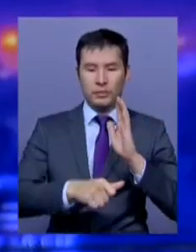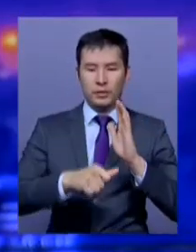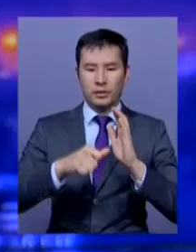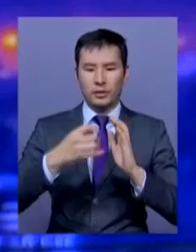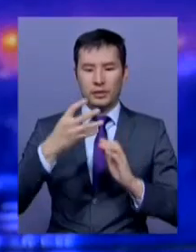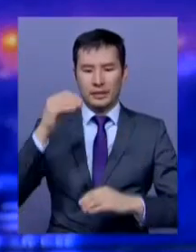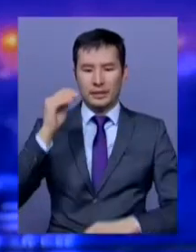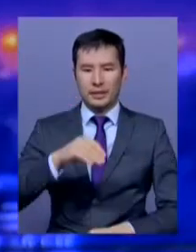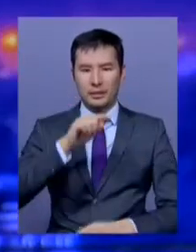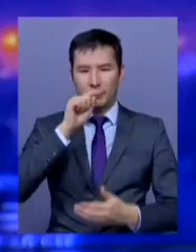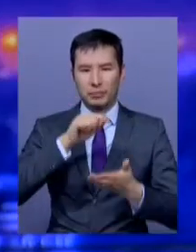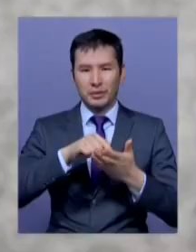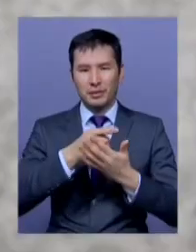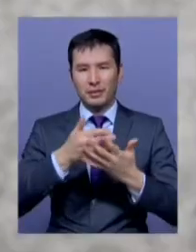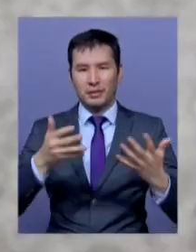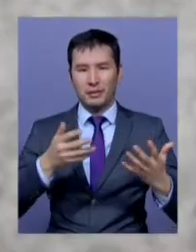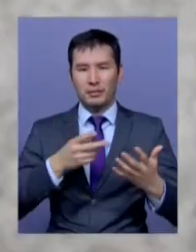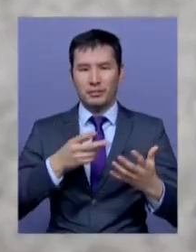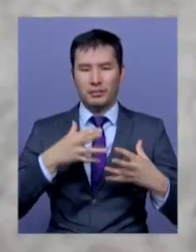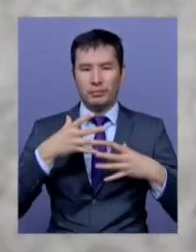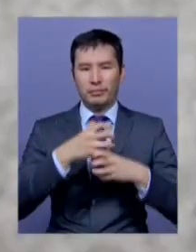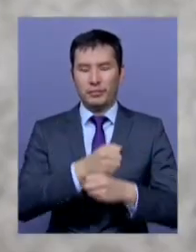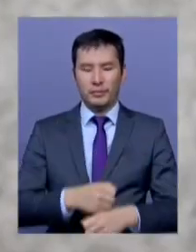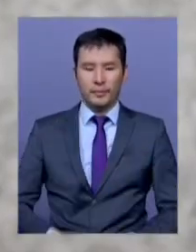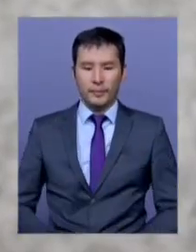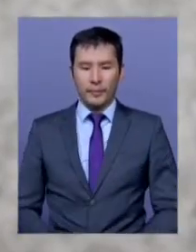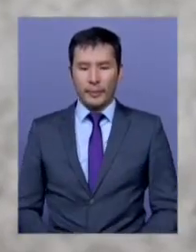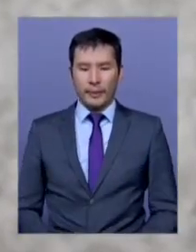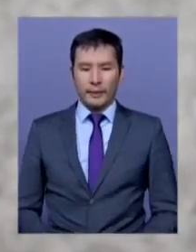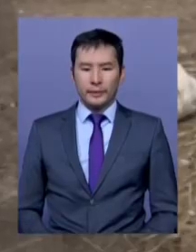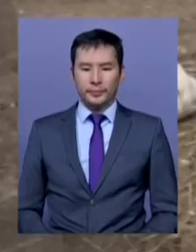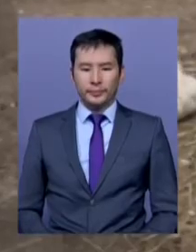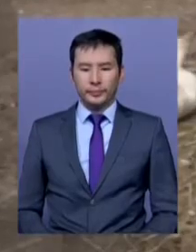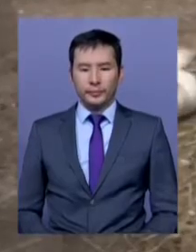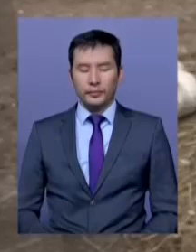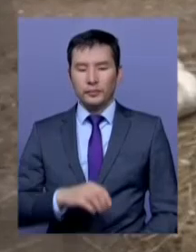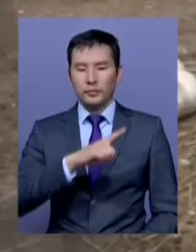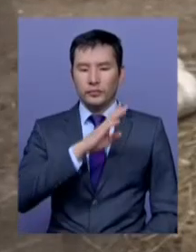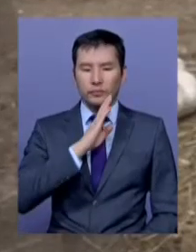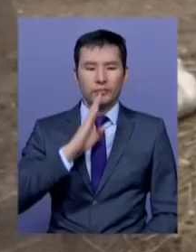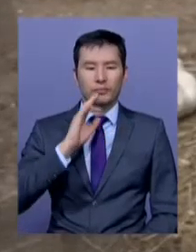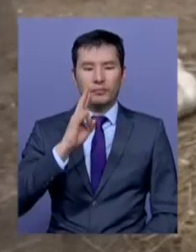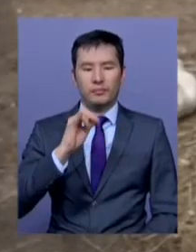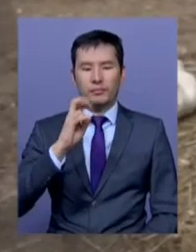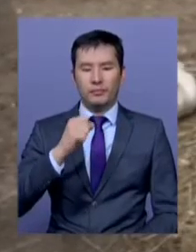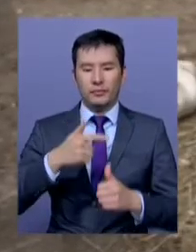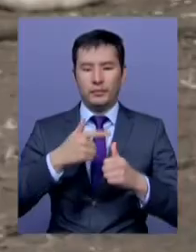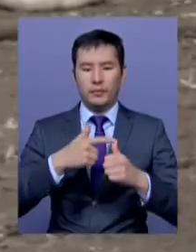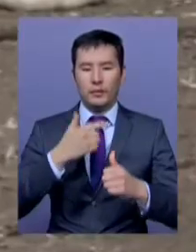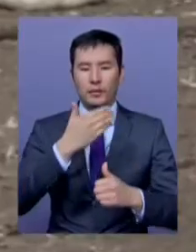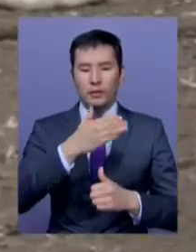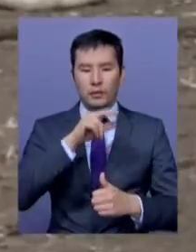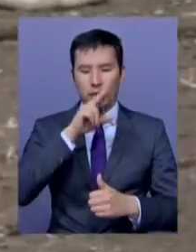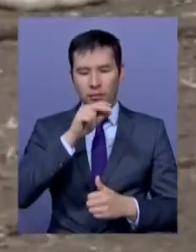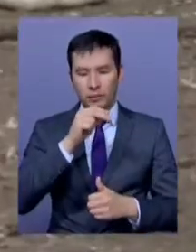қырылып қалған. Нина Шабанова Якорь ауылының тұрғыны. Шағын шаруашылықпен айналысады. Сөзінше, құстарын